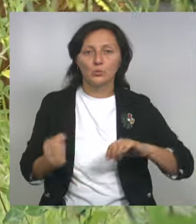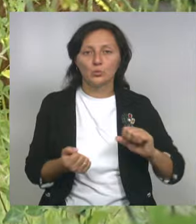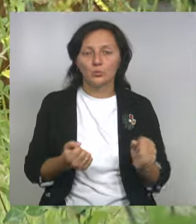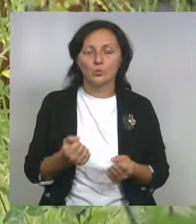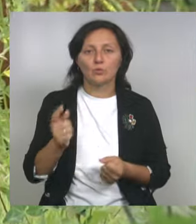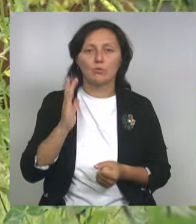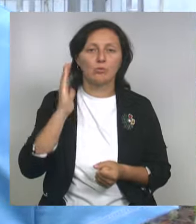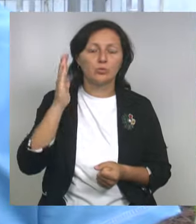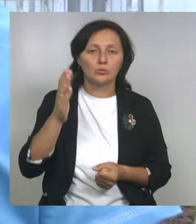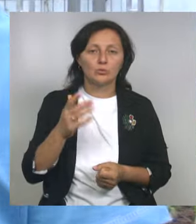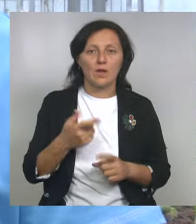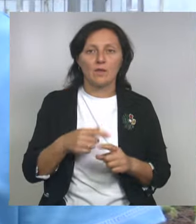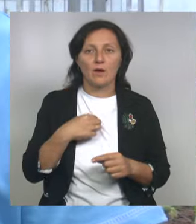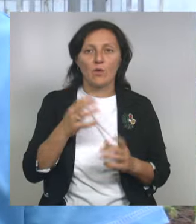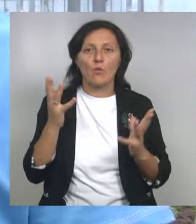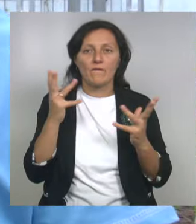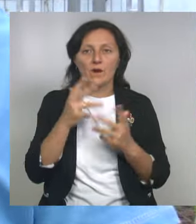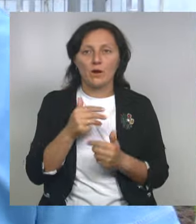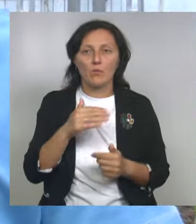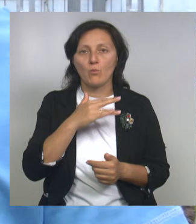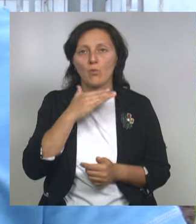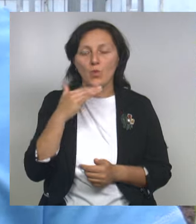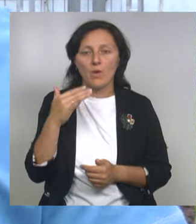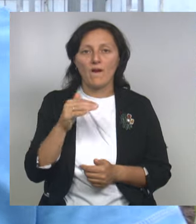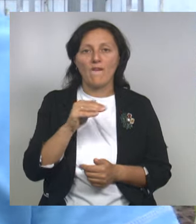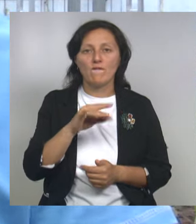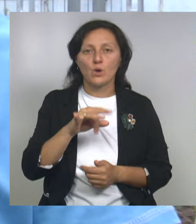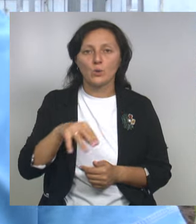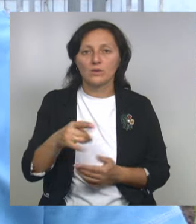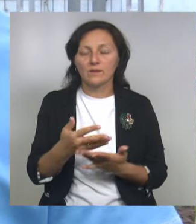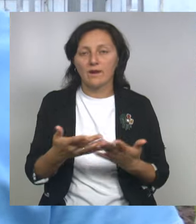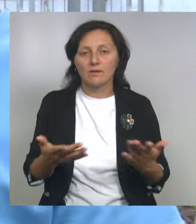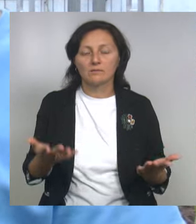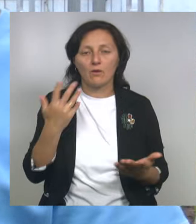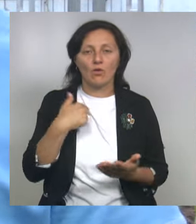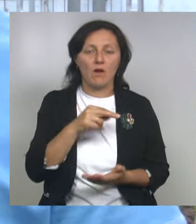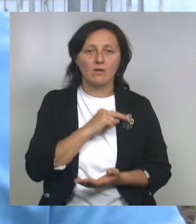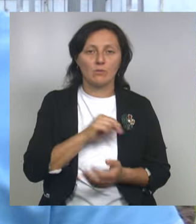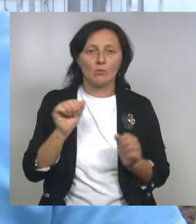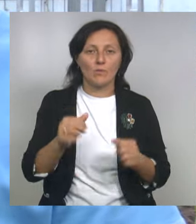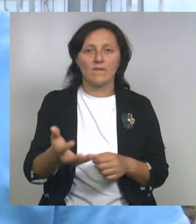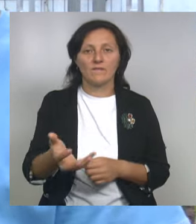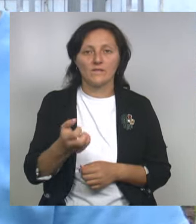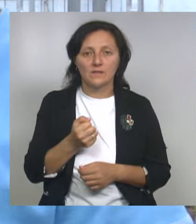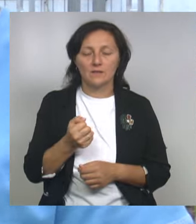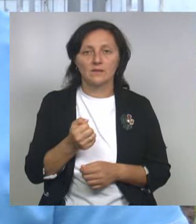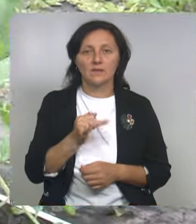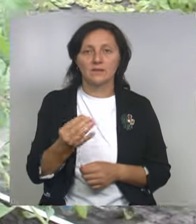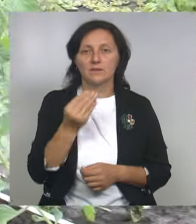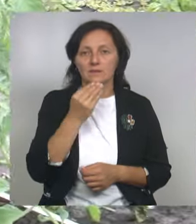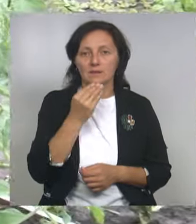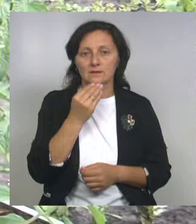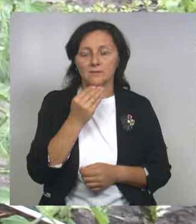в будущем. Увлекает, что много фруктов всяких, когда ты работаешь, можешь взять их, сорвать и